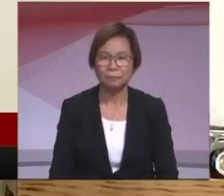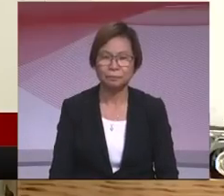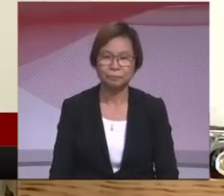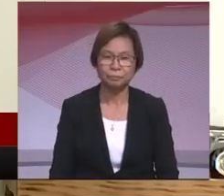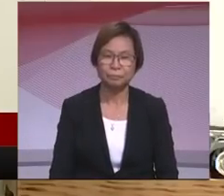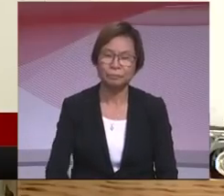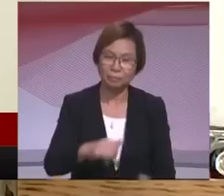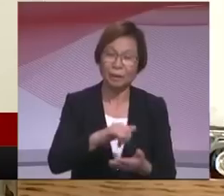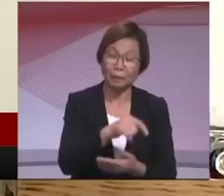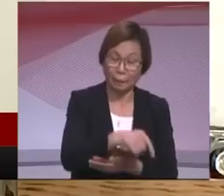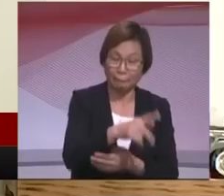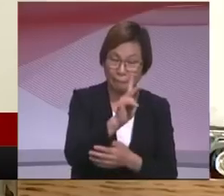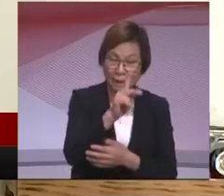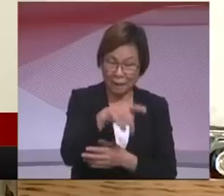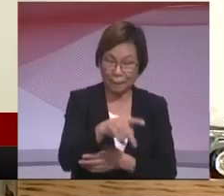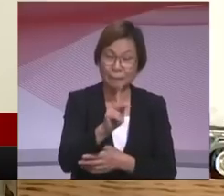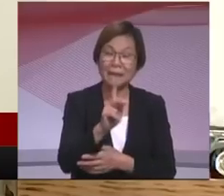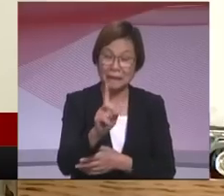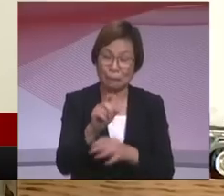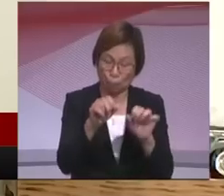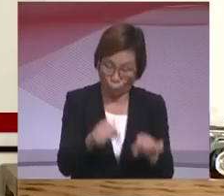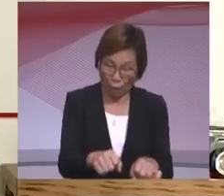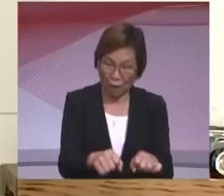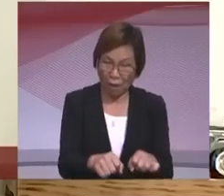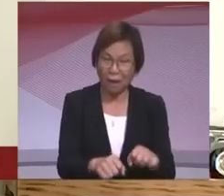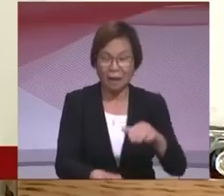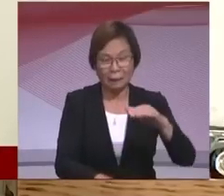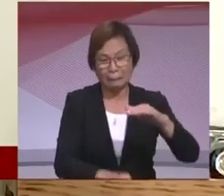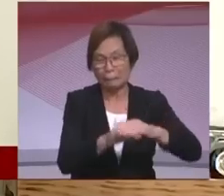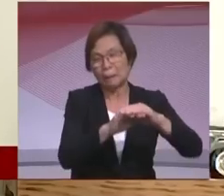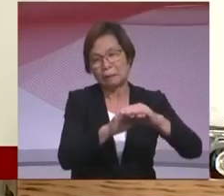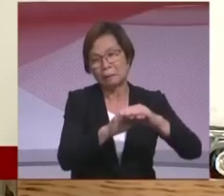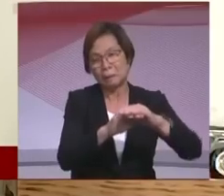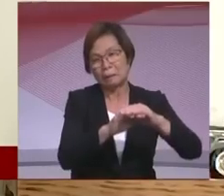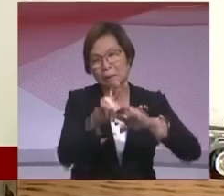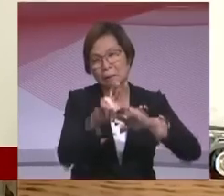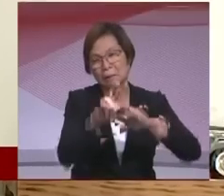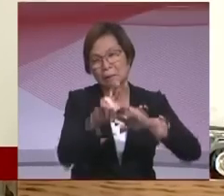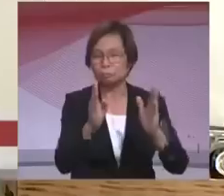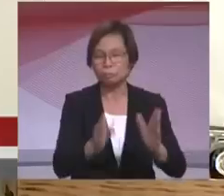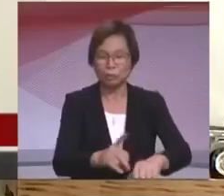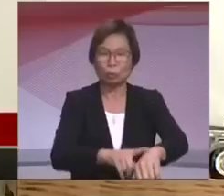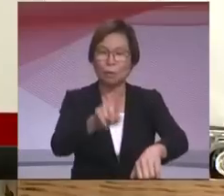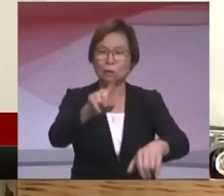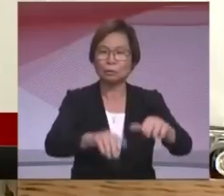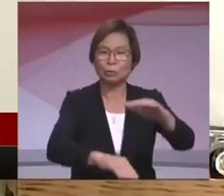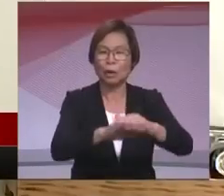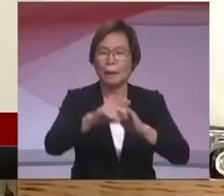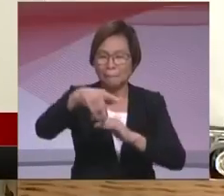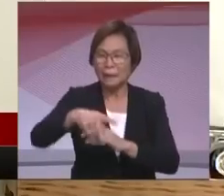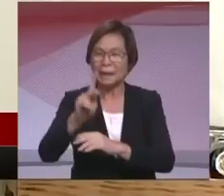Itu PKPD ya. PKPB boleh tetapi tidak boleh lebih daripada 21. Walaupun